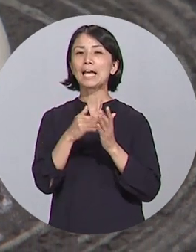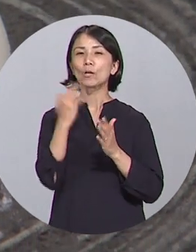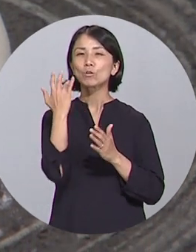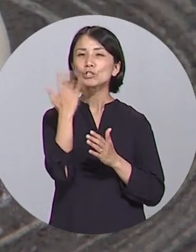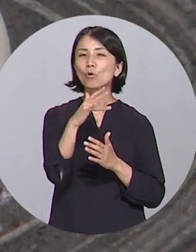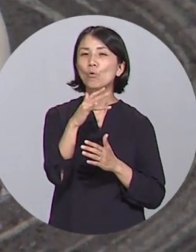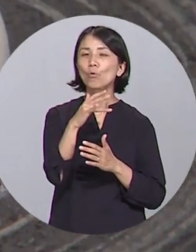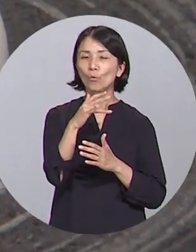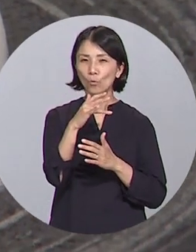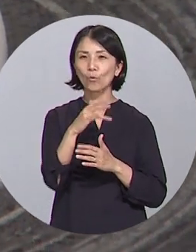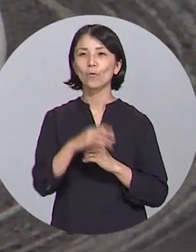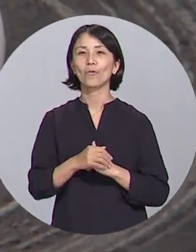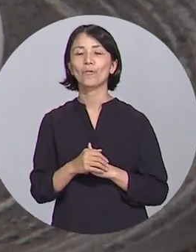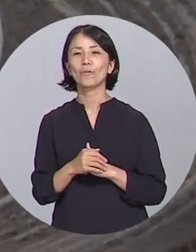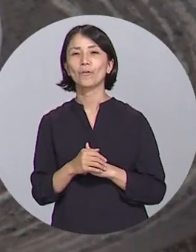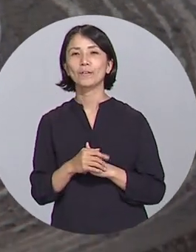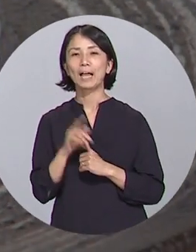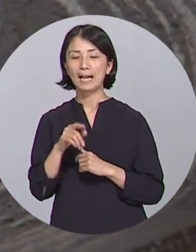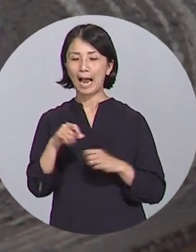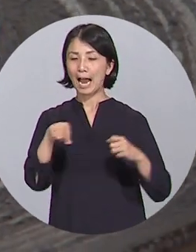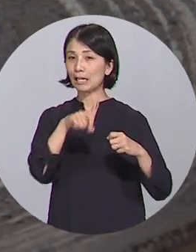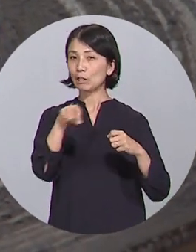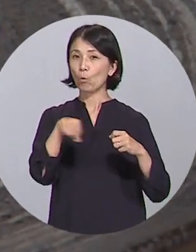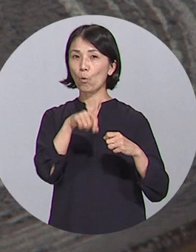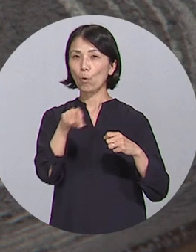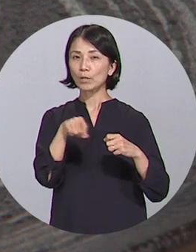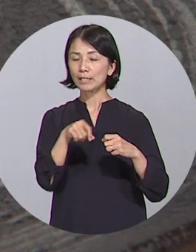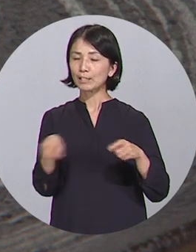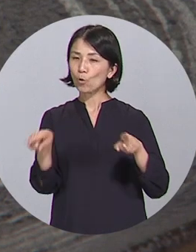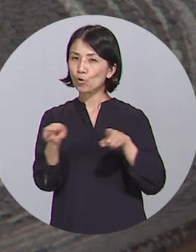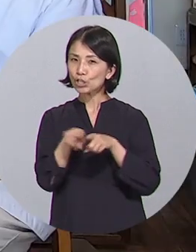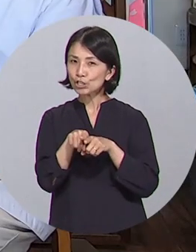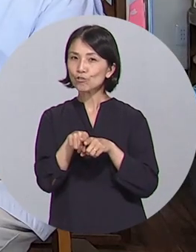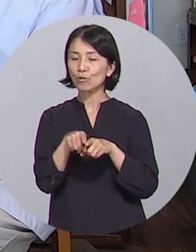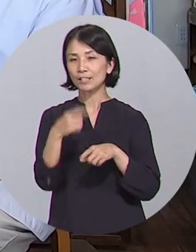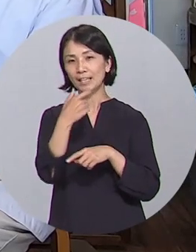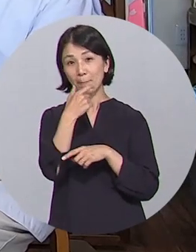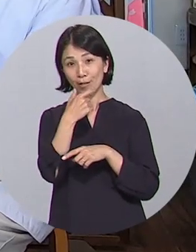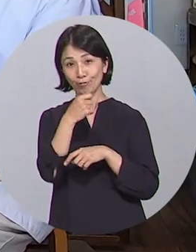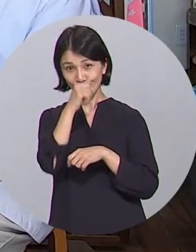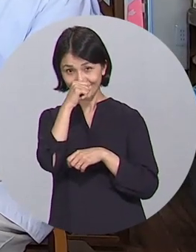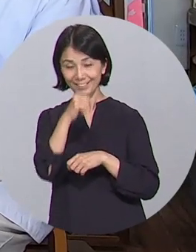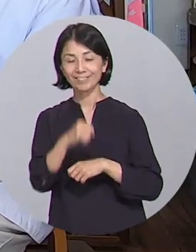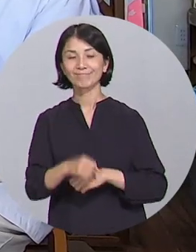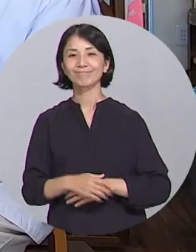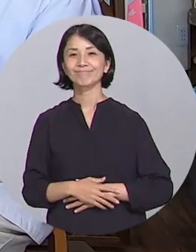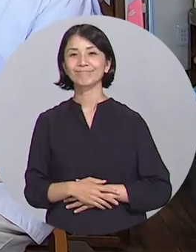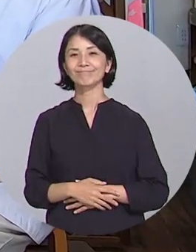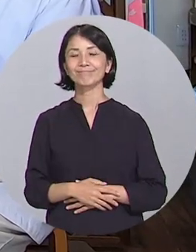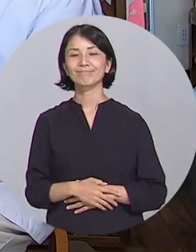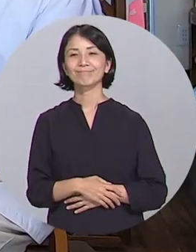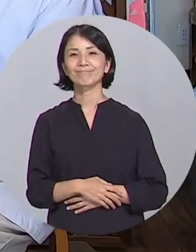と染みる、 はい、 なんかね、コーヒーとかと一緒に、はい、コーヒーショップで売ったら間違いなく売れるって感じがします。洋風